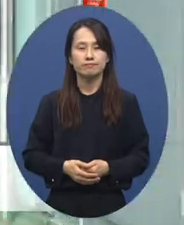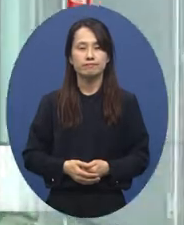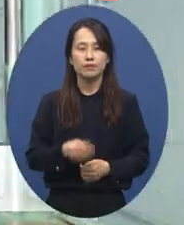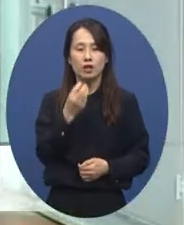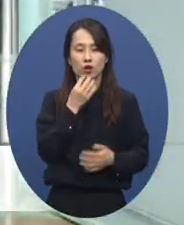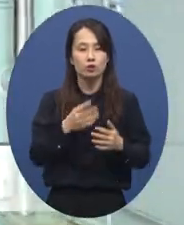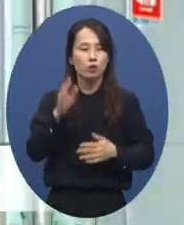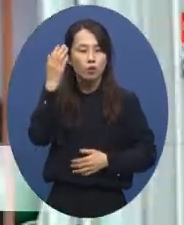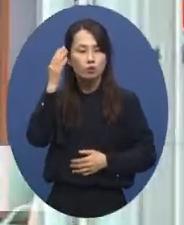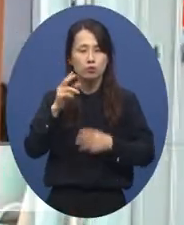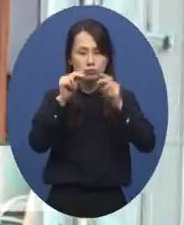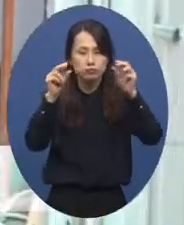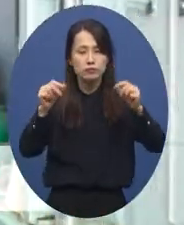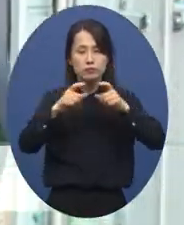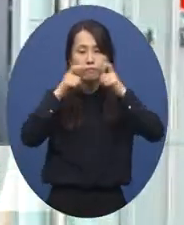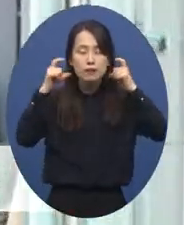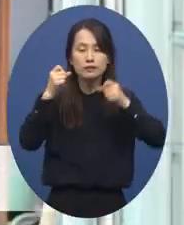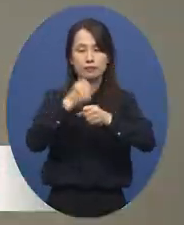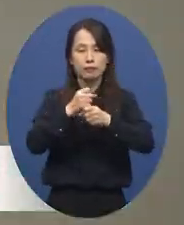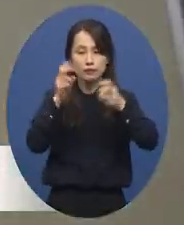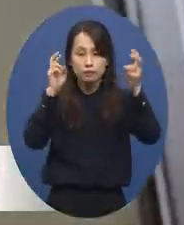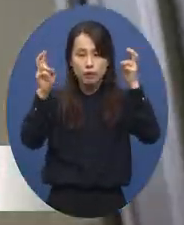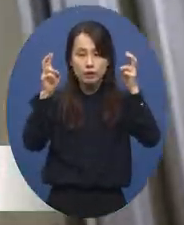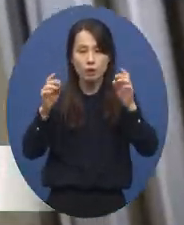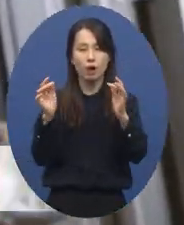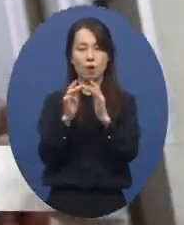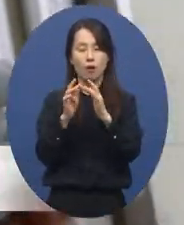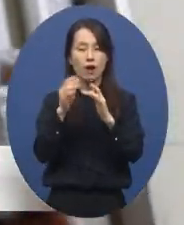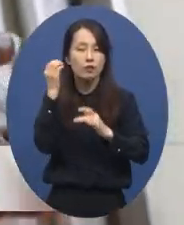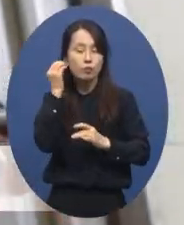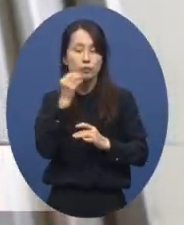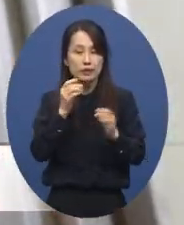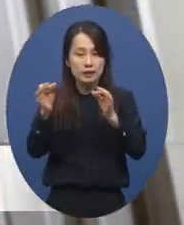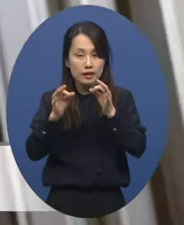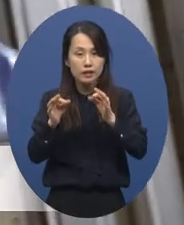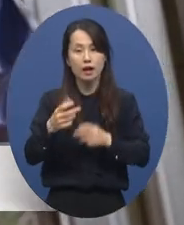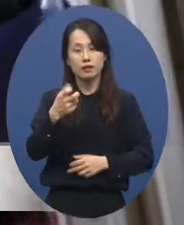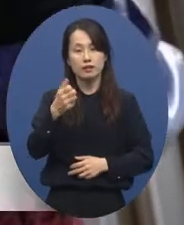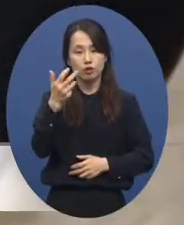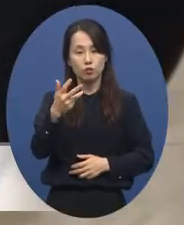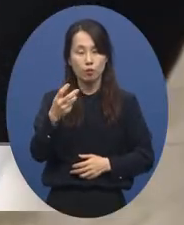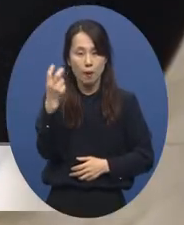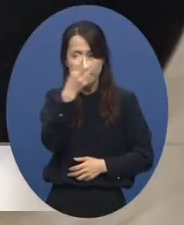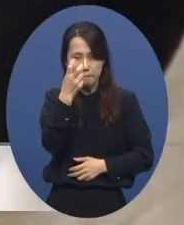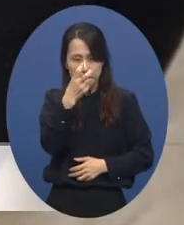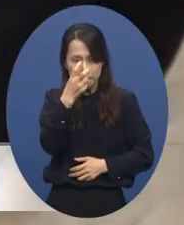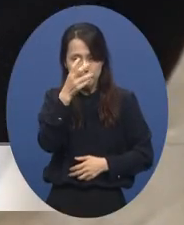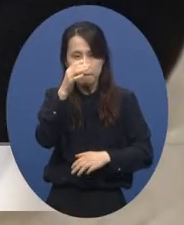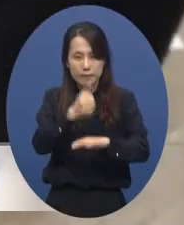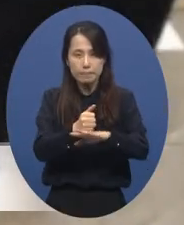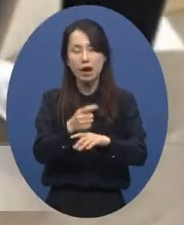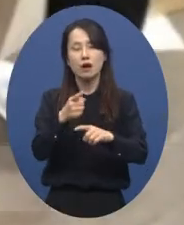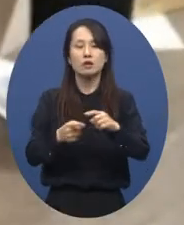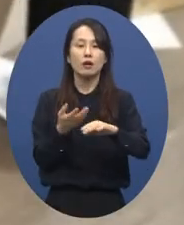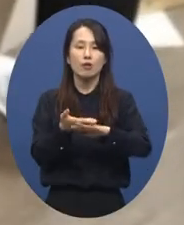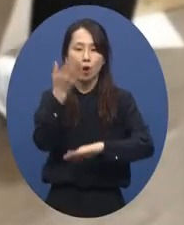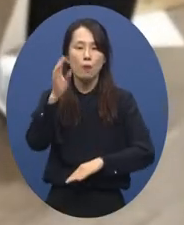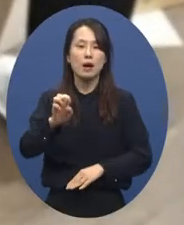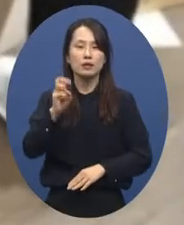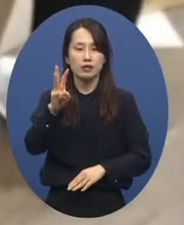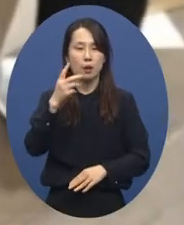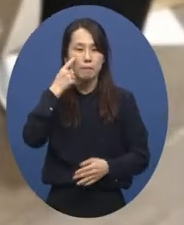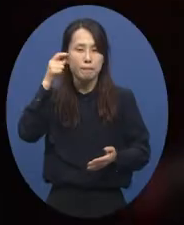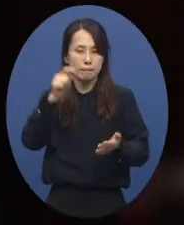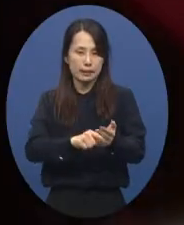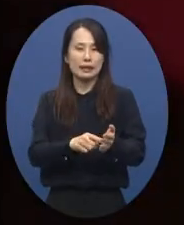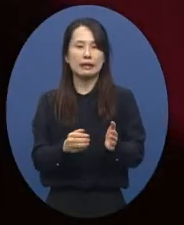경기도가 최근 미세먼지 마스크 제조업체와 온라인 쇼핑몰 등 78곳을 점검한 결과 절반이 넘는 43곳이 단속에